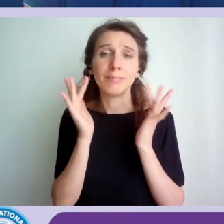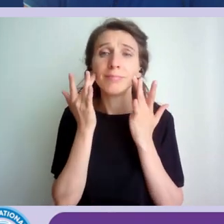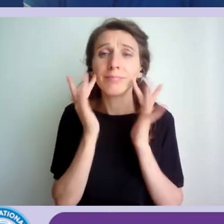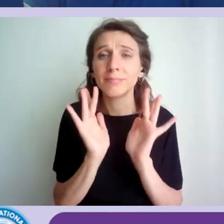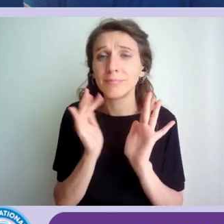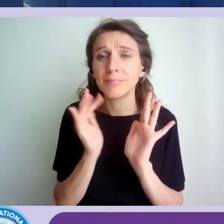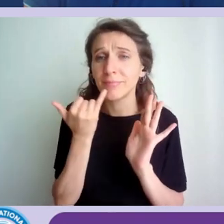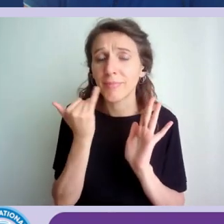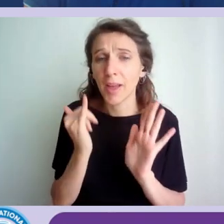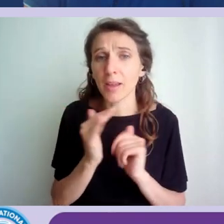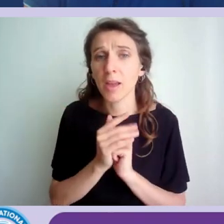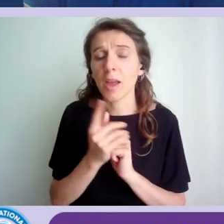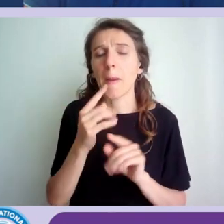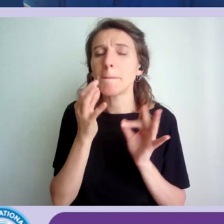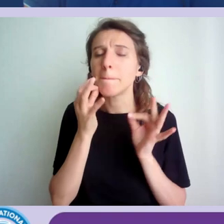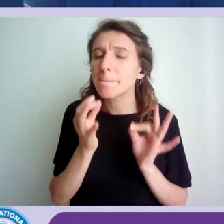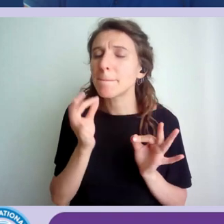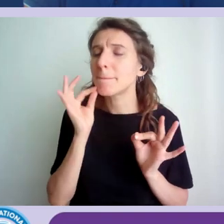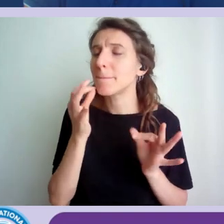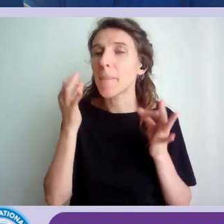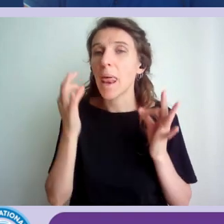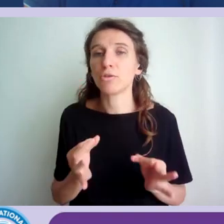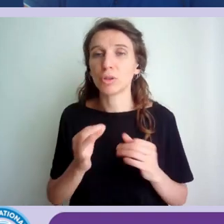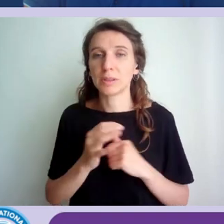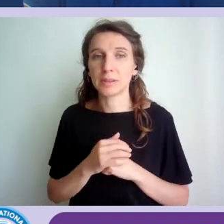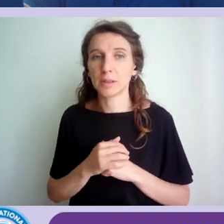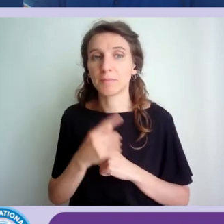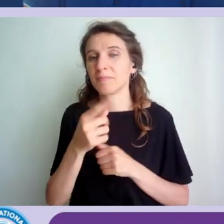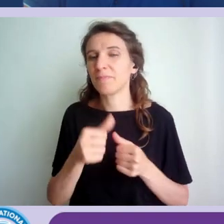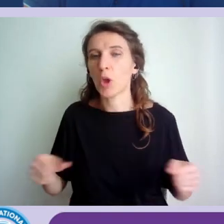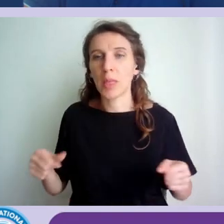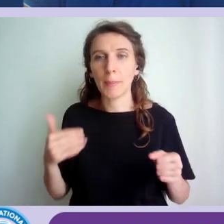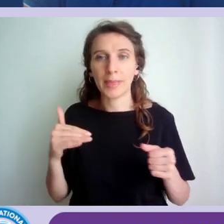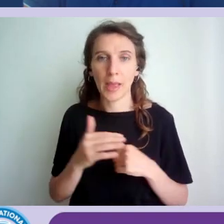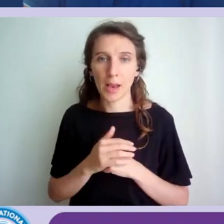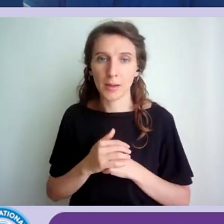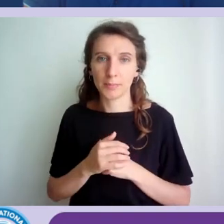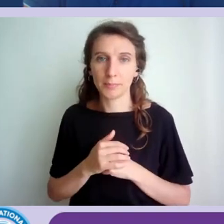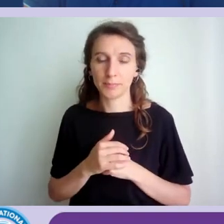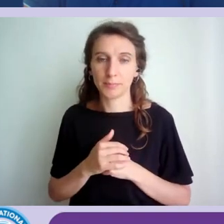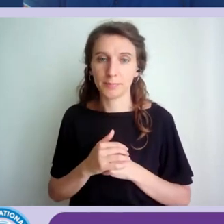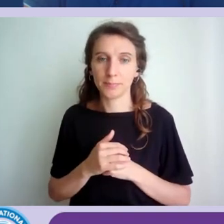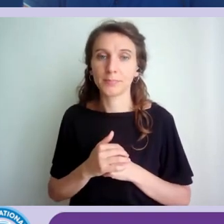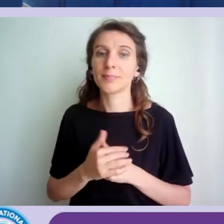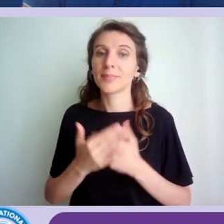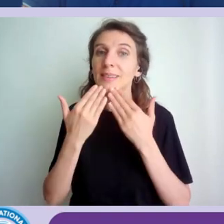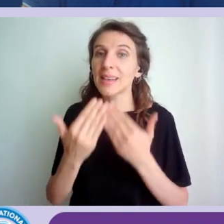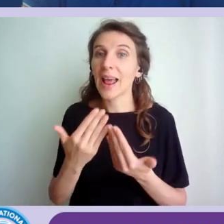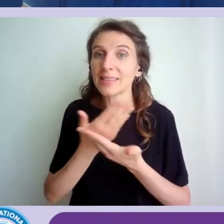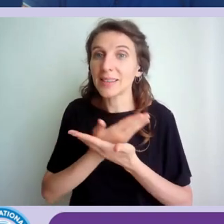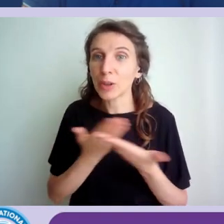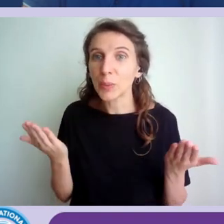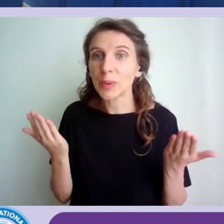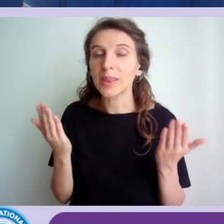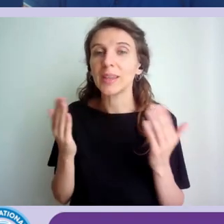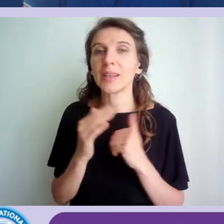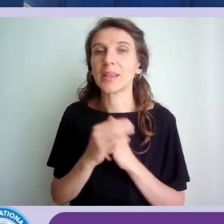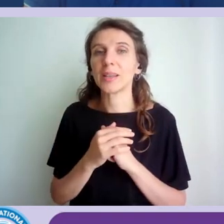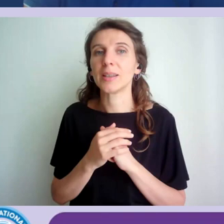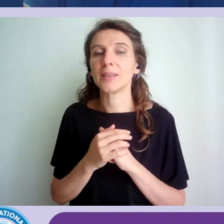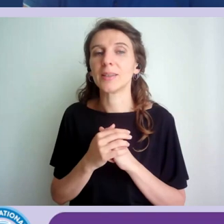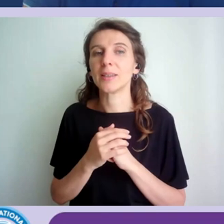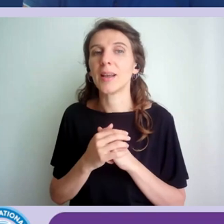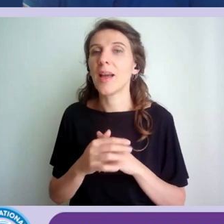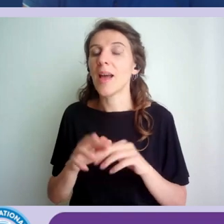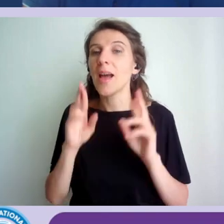soprattutto è più precisa Ecco questo è fondamentale Vi ringrazio tutti insomma